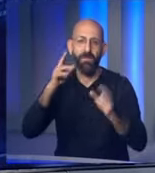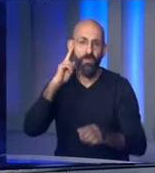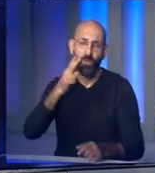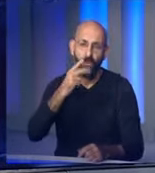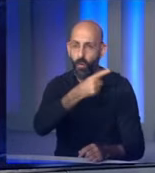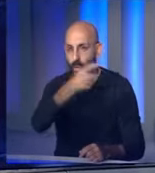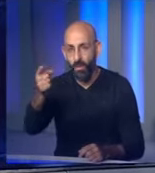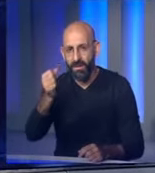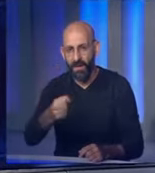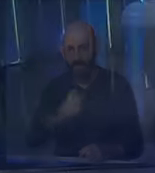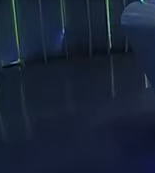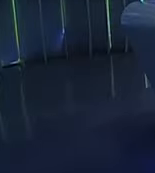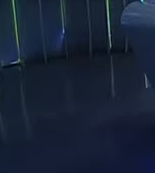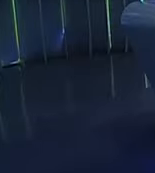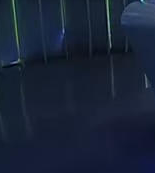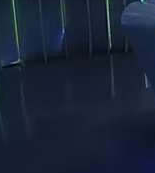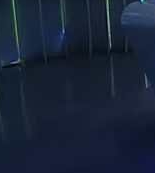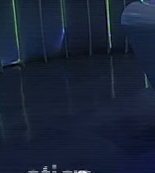تصبحون على